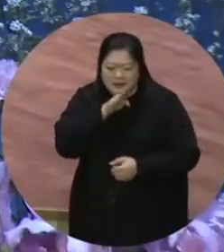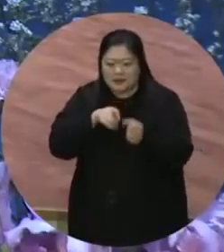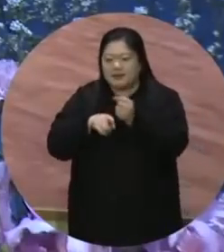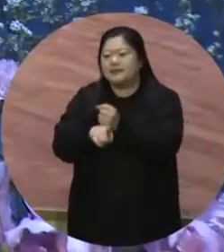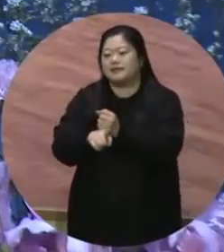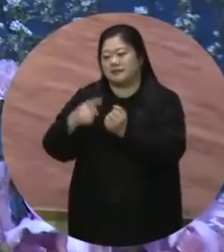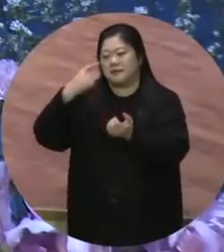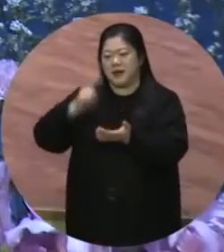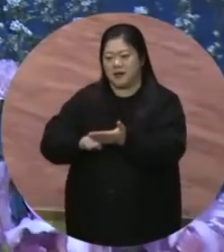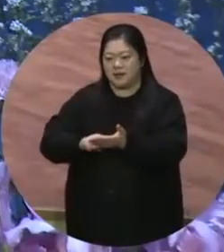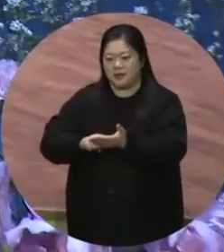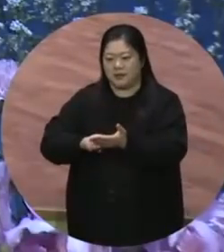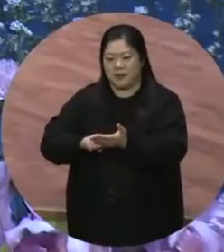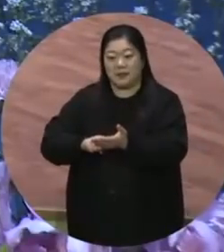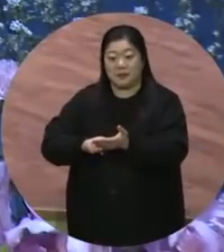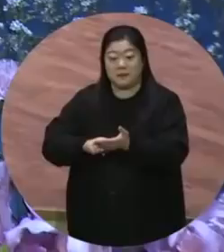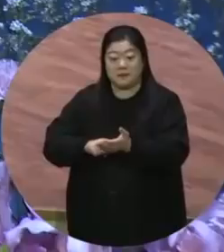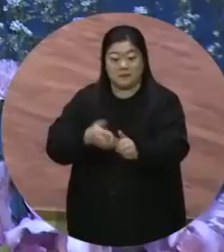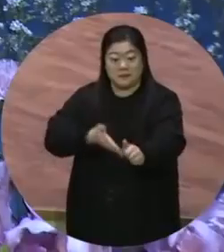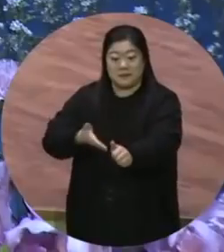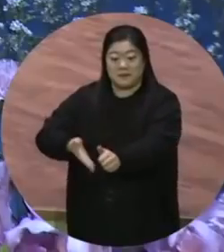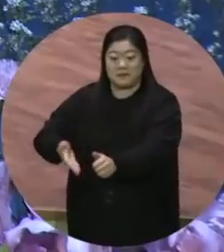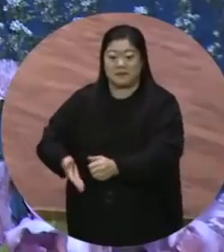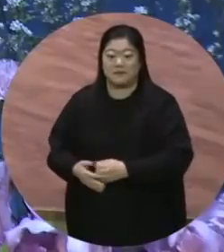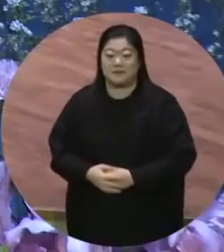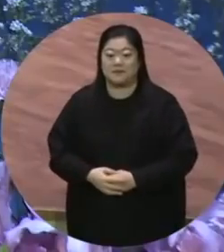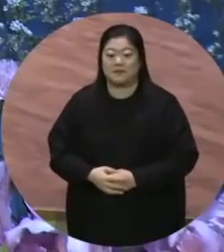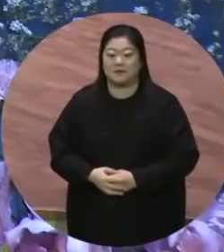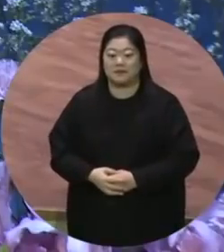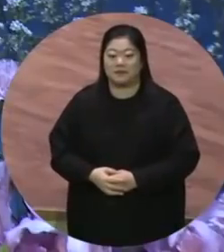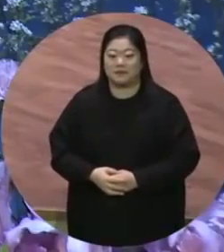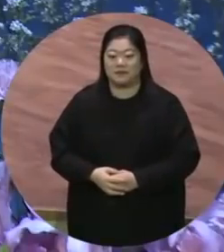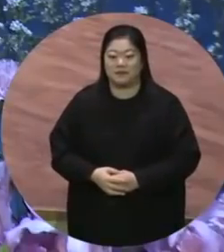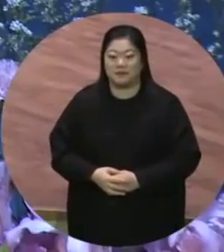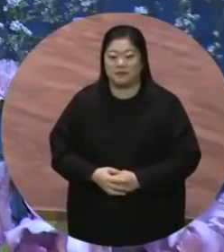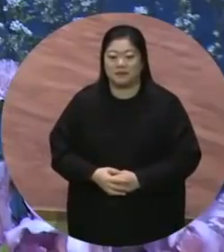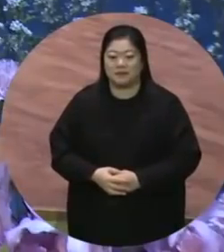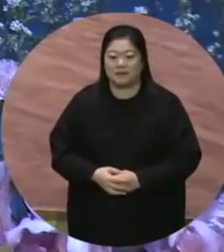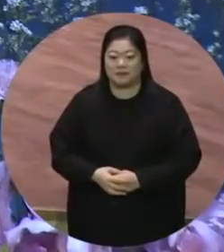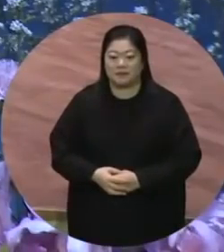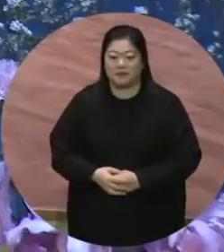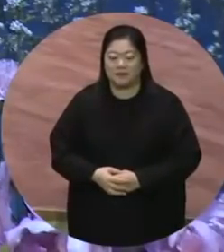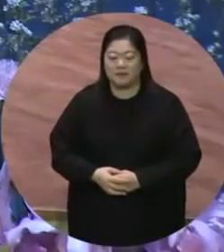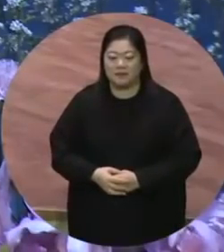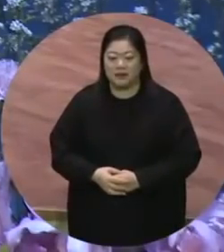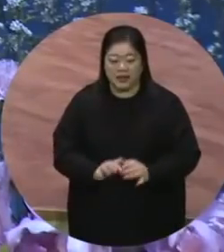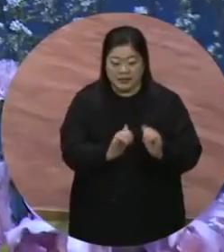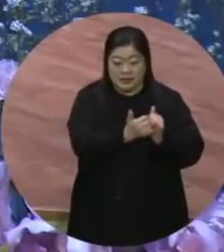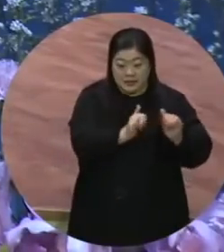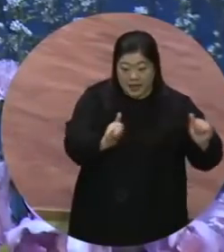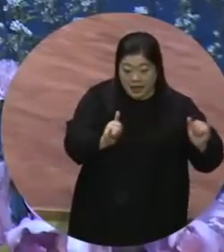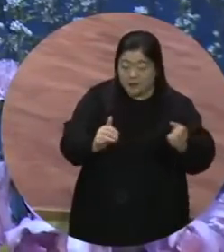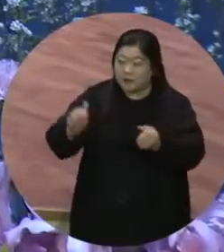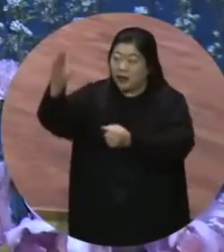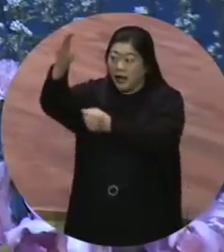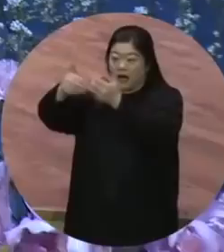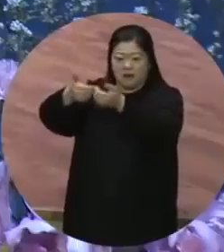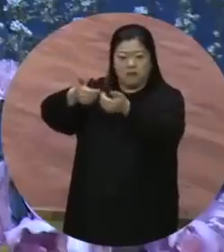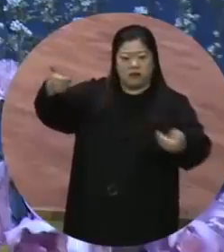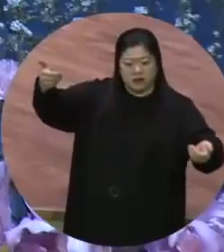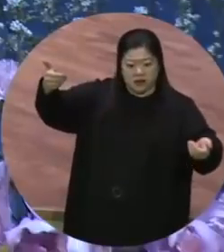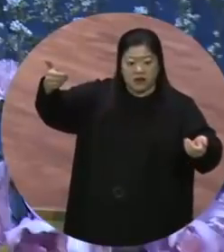그렇게 강조를 하고 있습니다. 하나님 떠난 인간이 구원을 얻을 수 있는 유일한